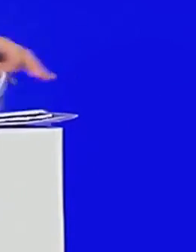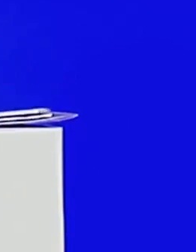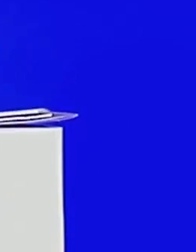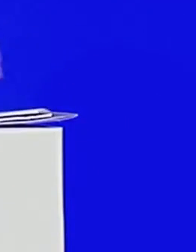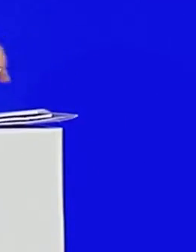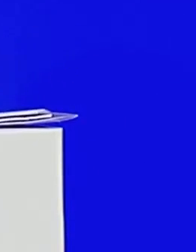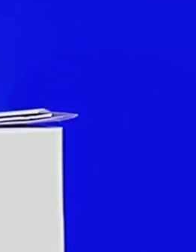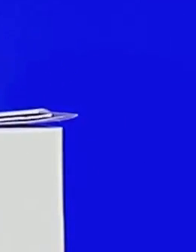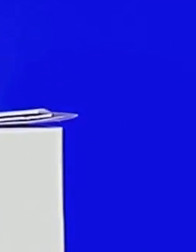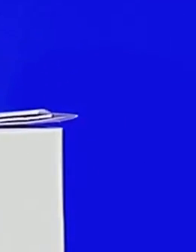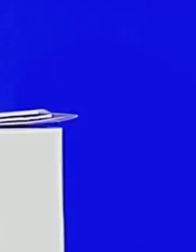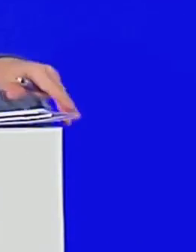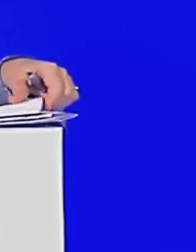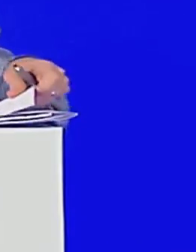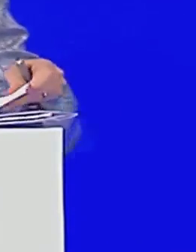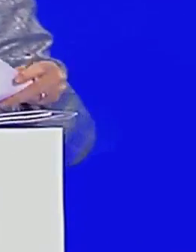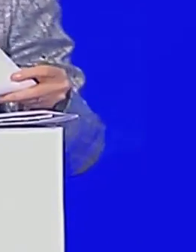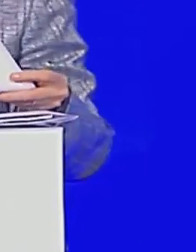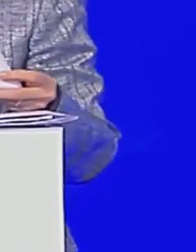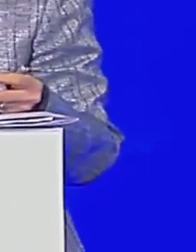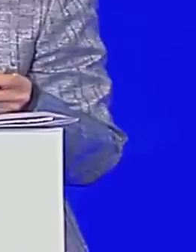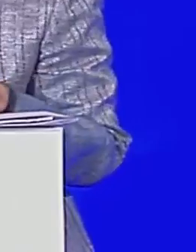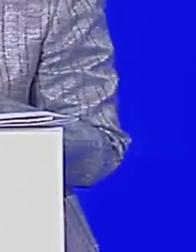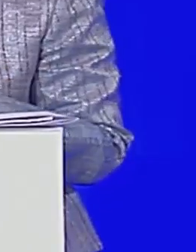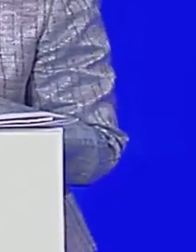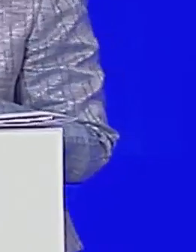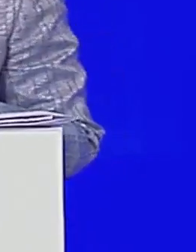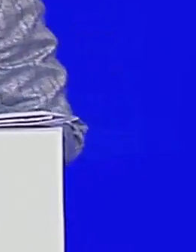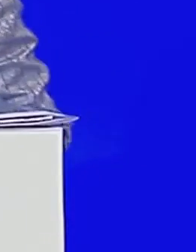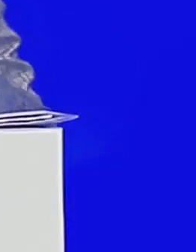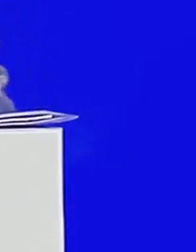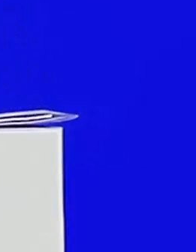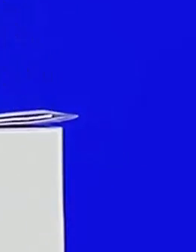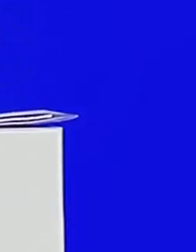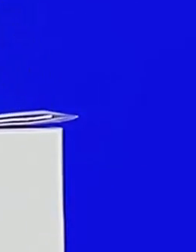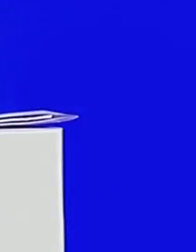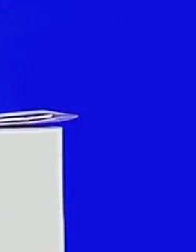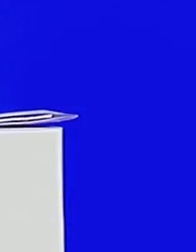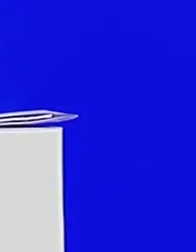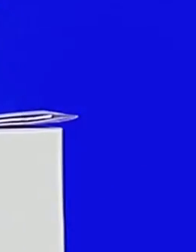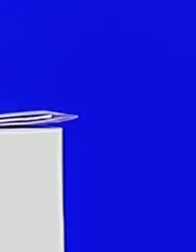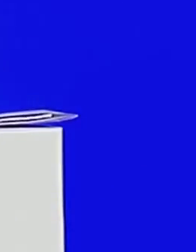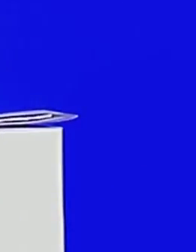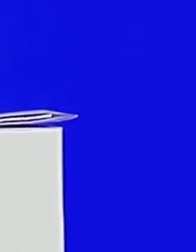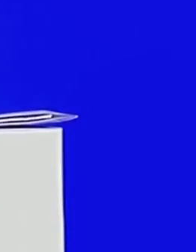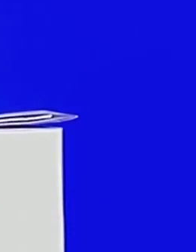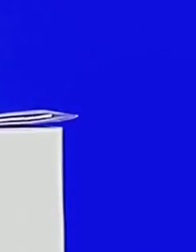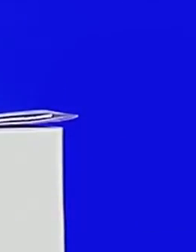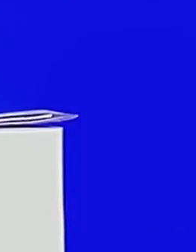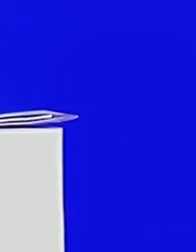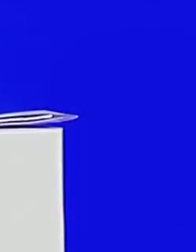يجب احترامها. بالنسبة للقطاعات لهنا ولهنا سؤال مهم والانتظارات التونسيين